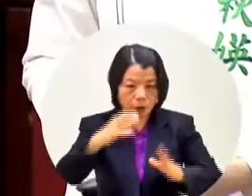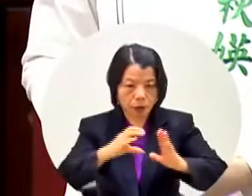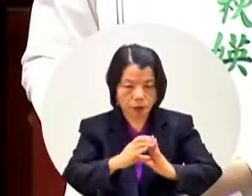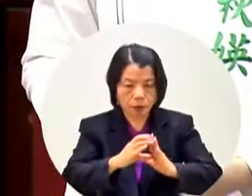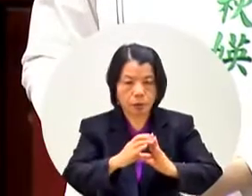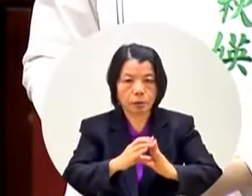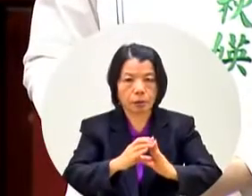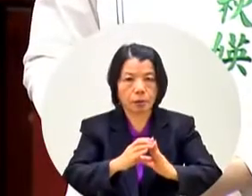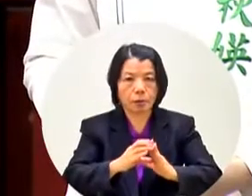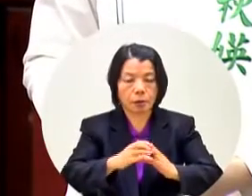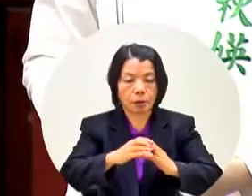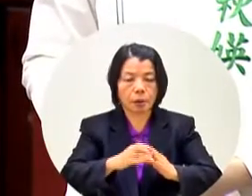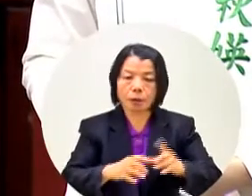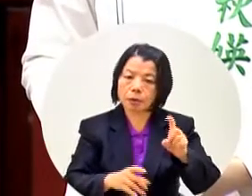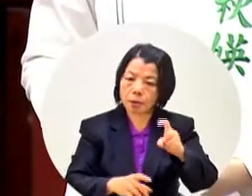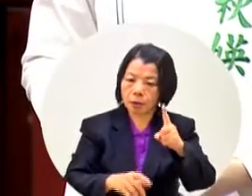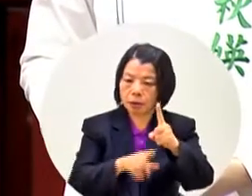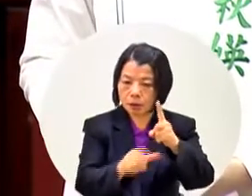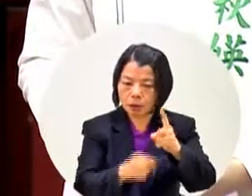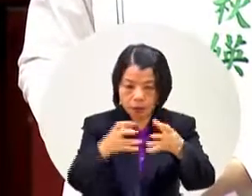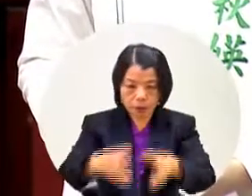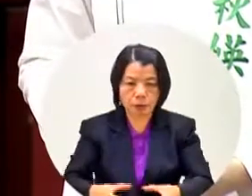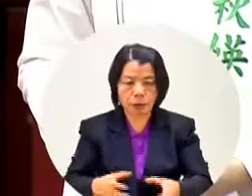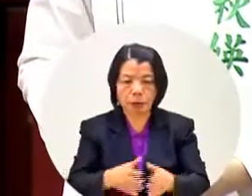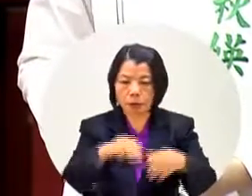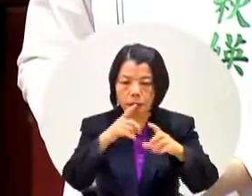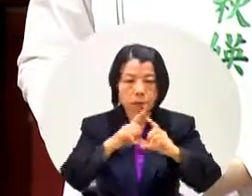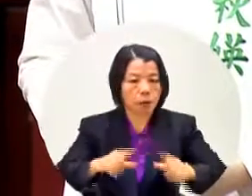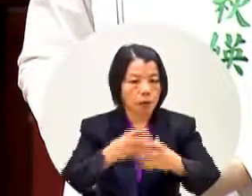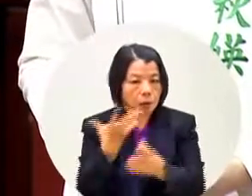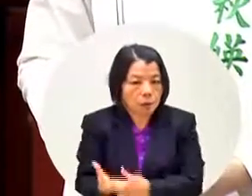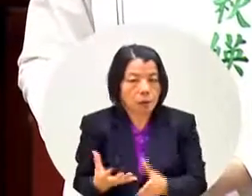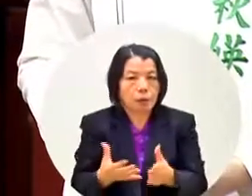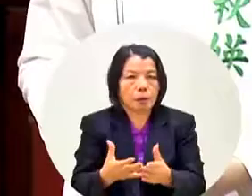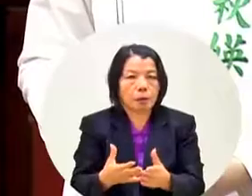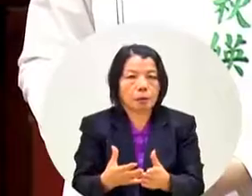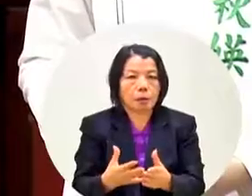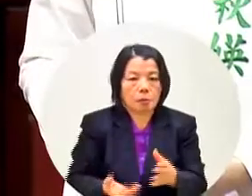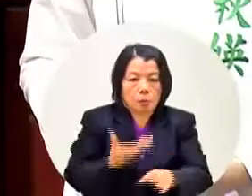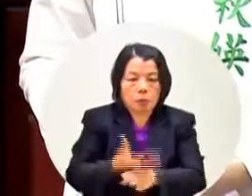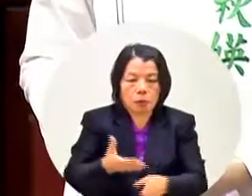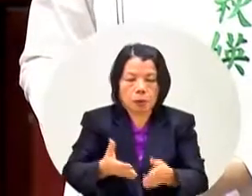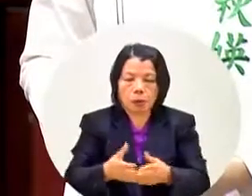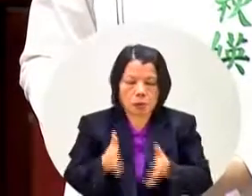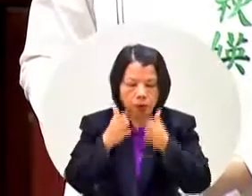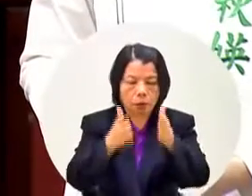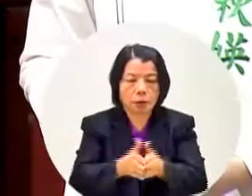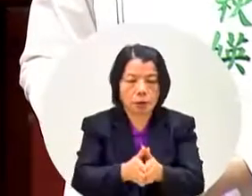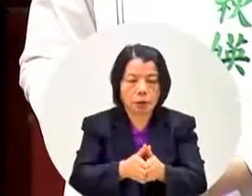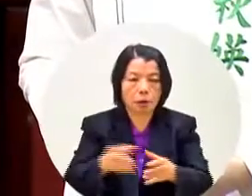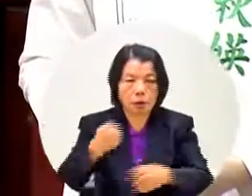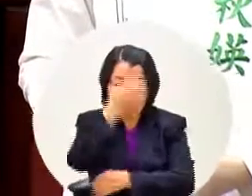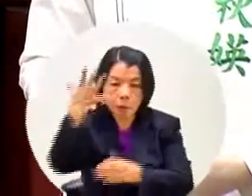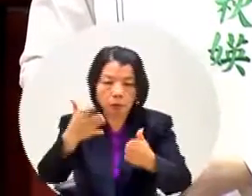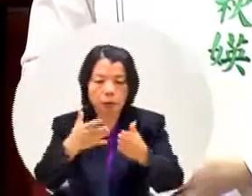这个部分来说的话，我请市长评估，好，评估，然后我们下一次的会期，好，再跟市长讨论。好，